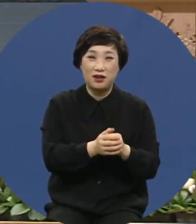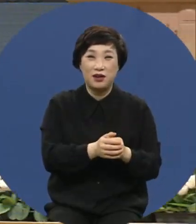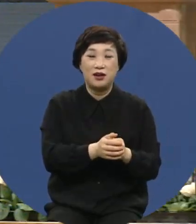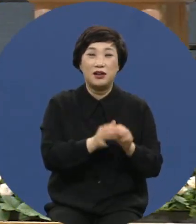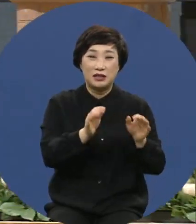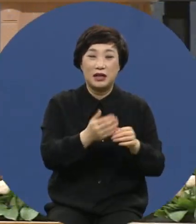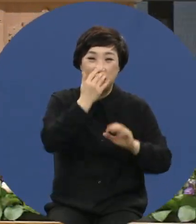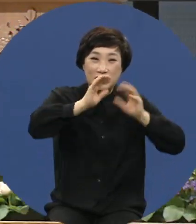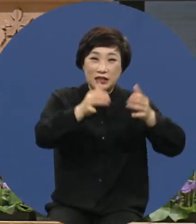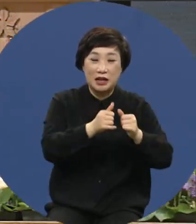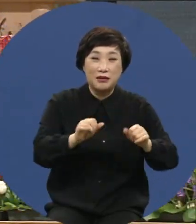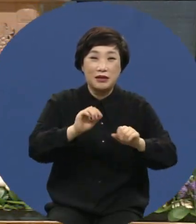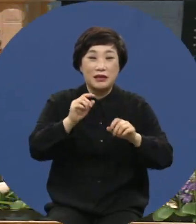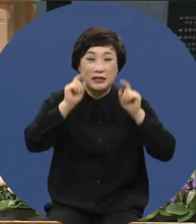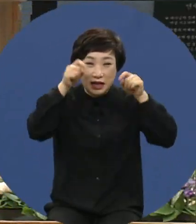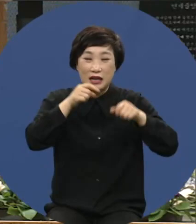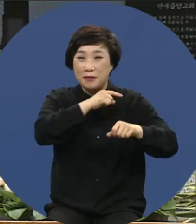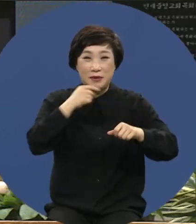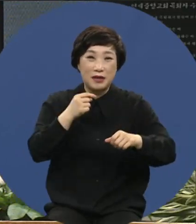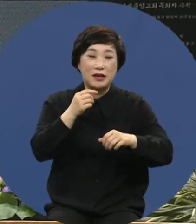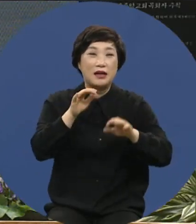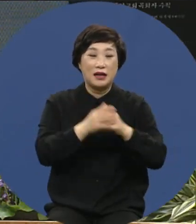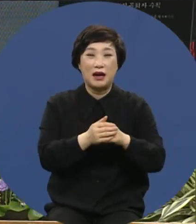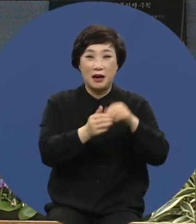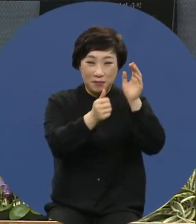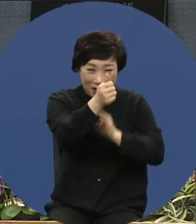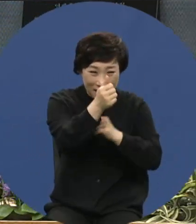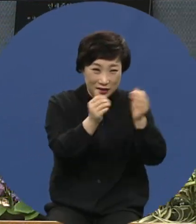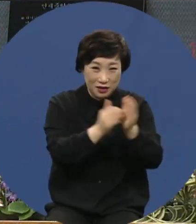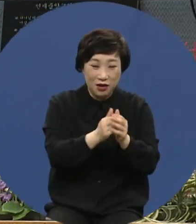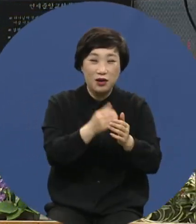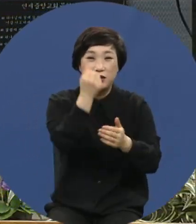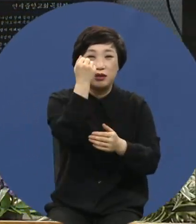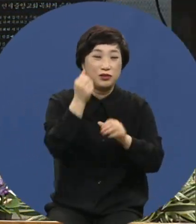넘어갔듯이 내게서 약속의 피, 구원의 피, 생명의